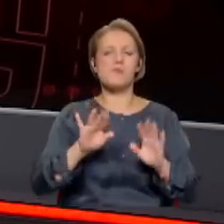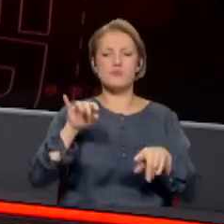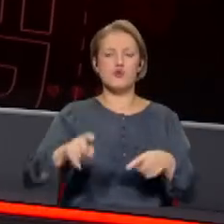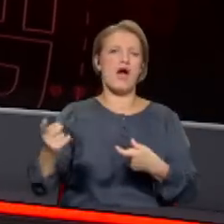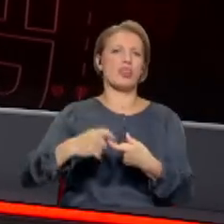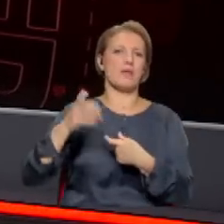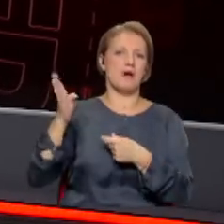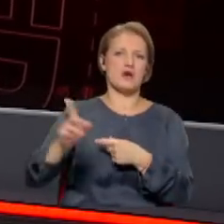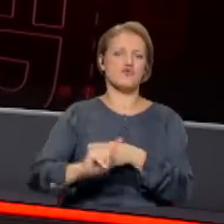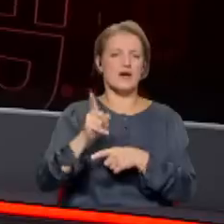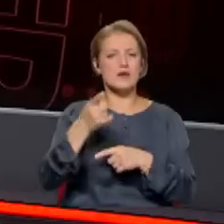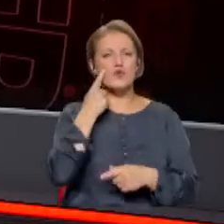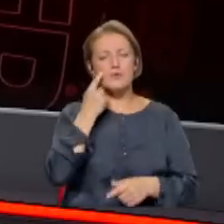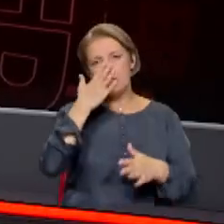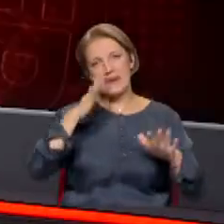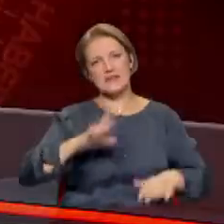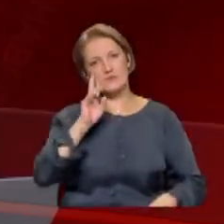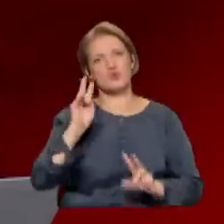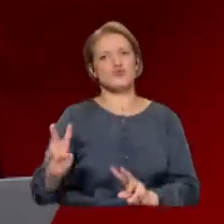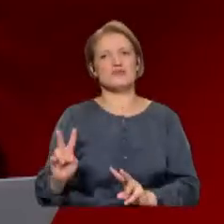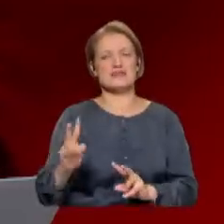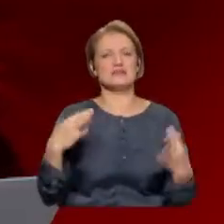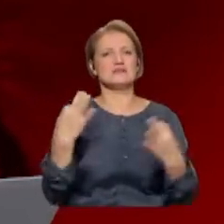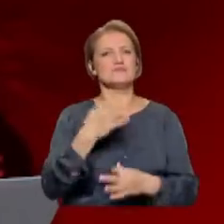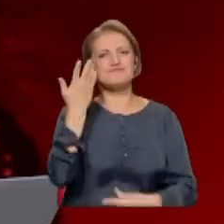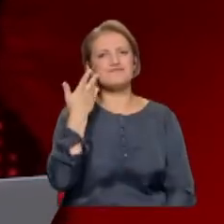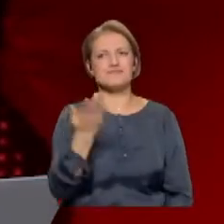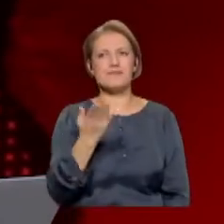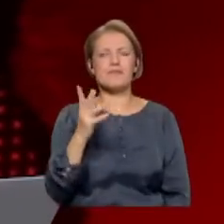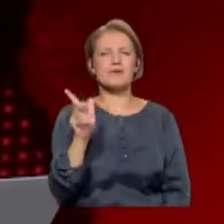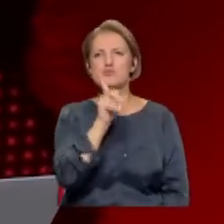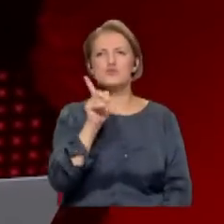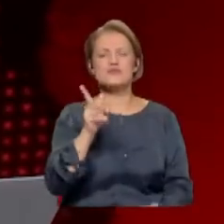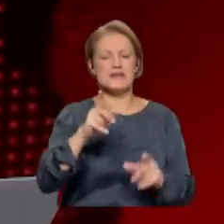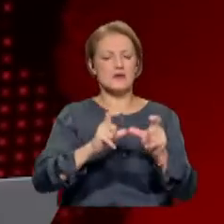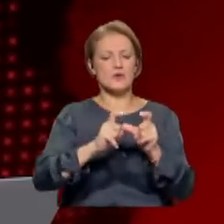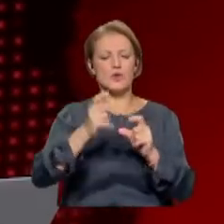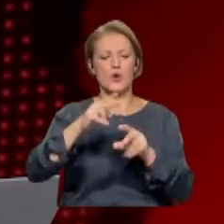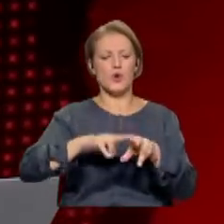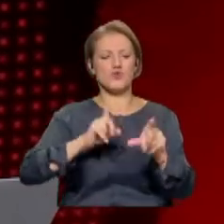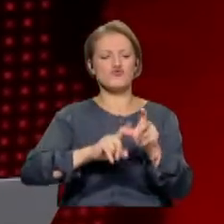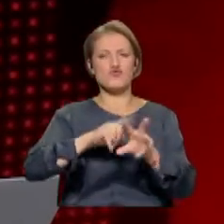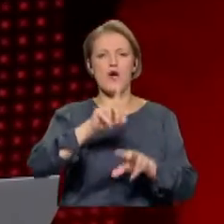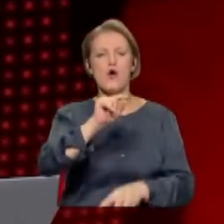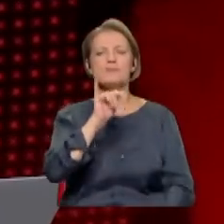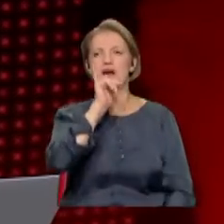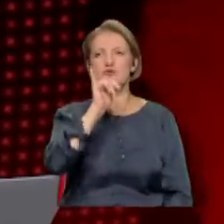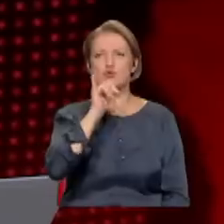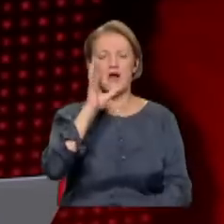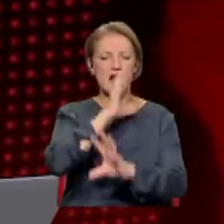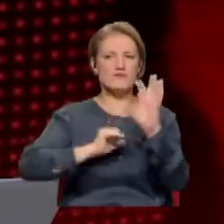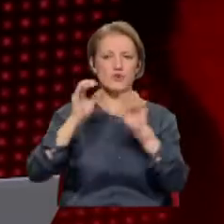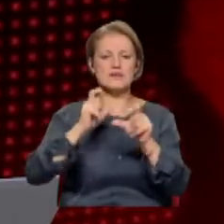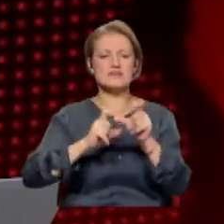buraya atanmış. Göreceğiz, bekleyip. Sayın seyirciler, şarkıcı ve müzisyen Gökçe 11 Ağustos'ta